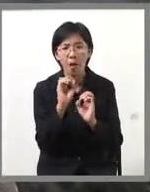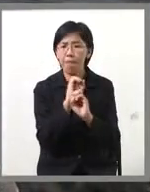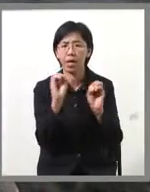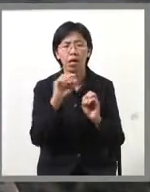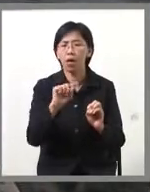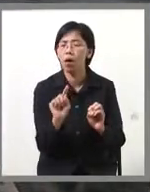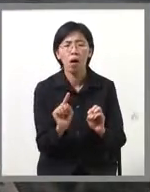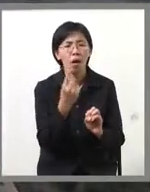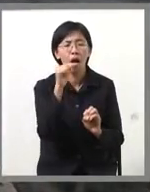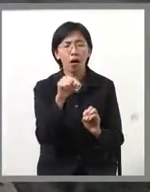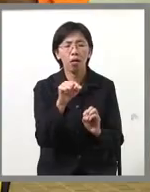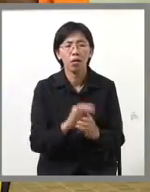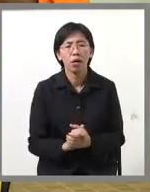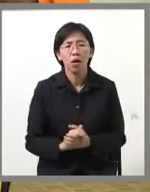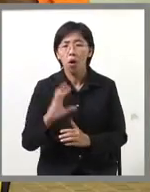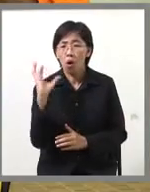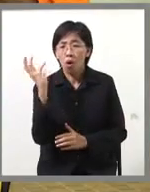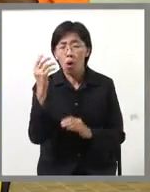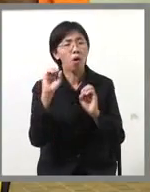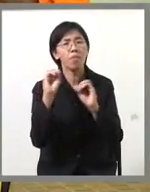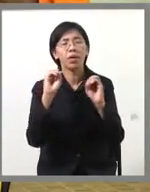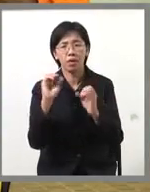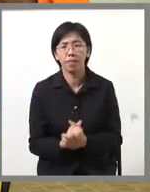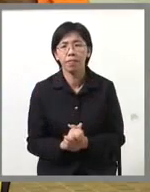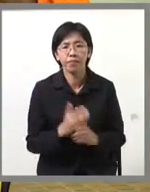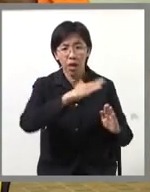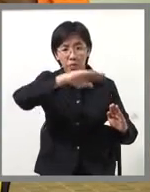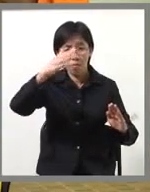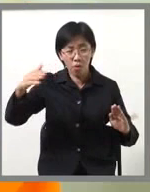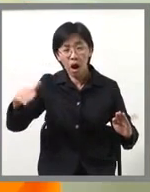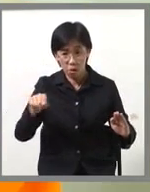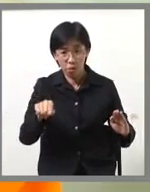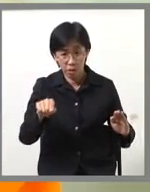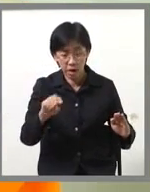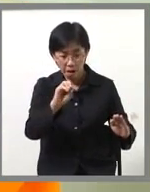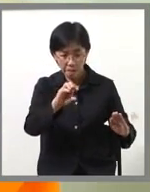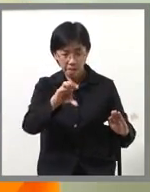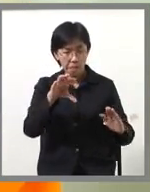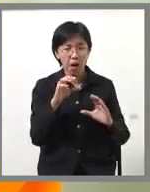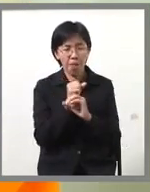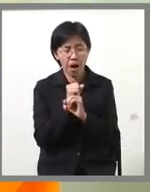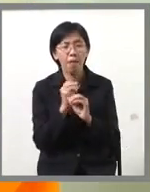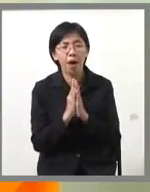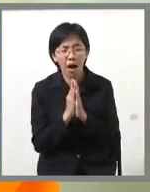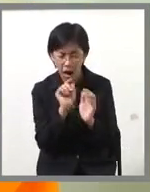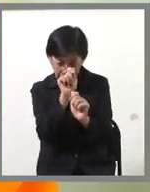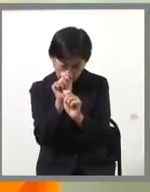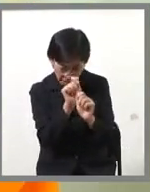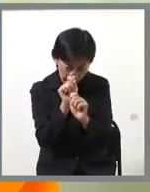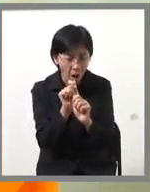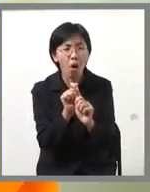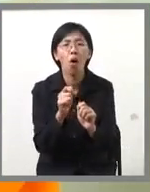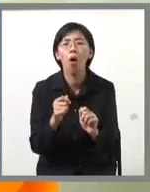ยใช่ไหมหนึ่งเดียวในโลกยิ่งใหญ่ในโลกพระแกะสลักภูเขาที่เราสลักเนี่ยก็เป็นองค์พระ